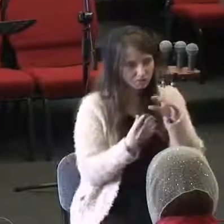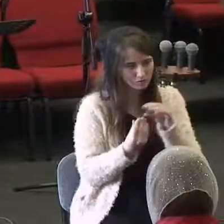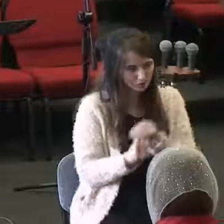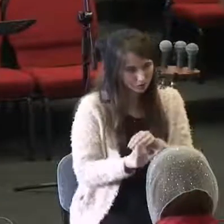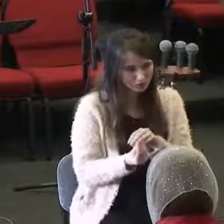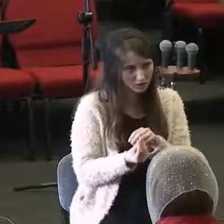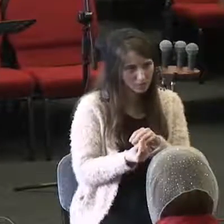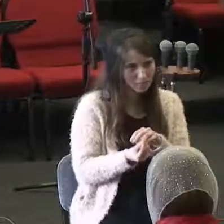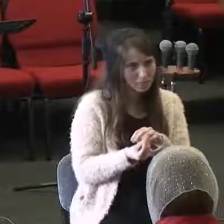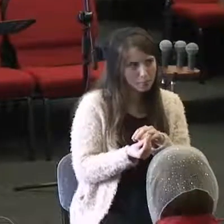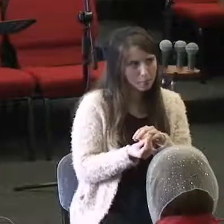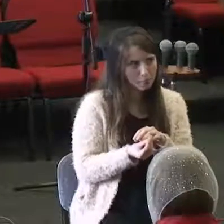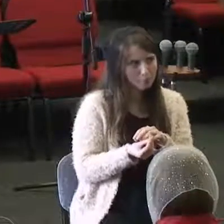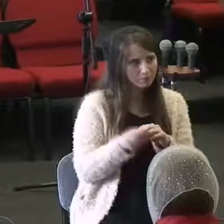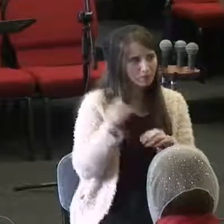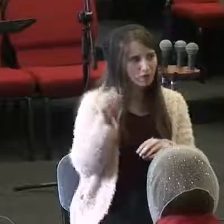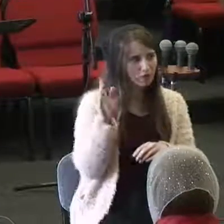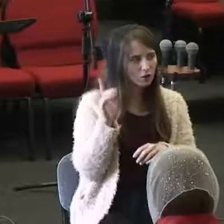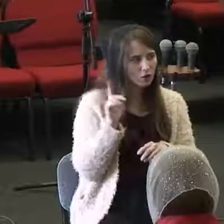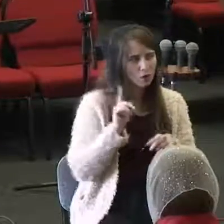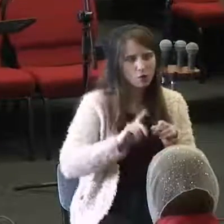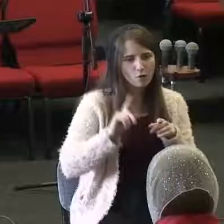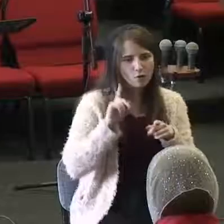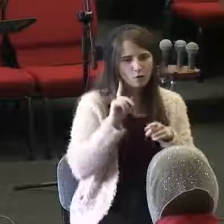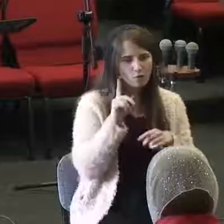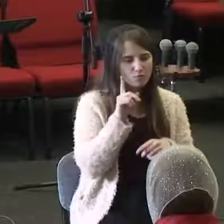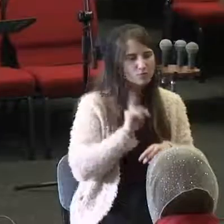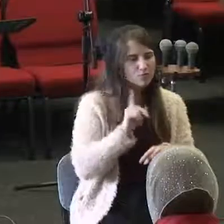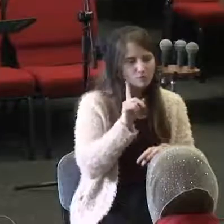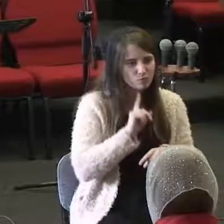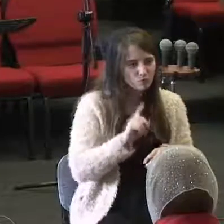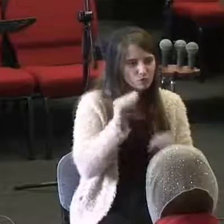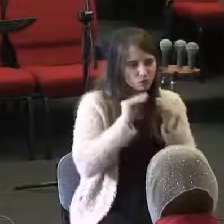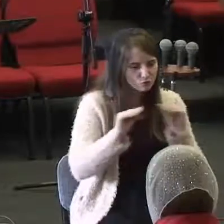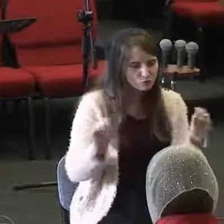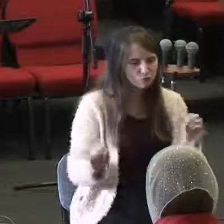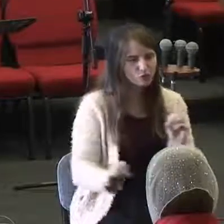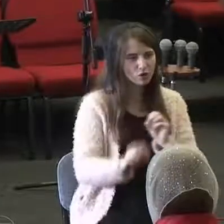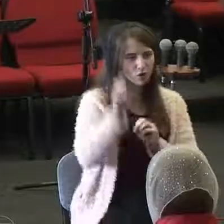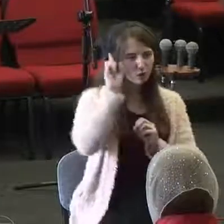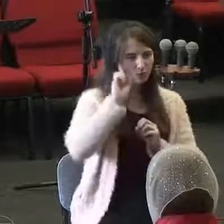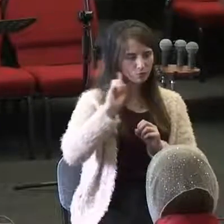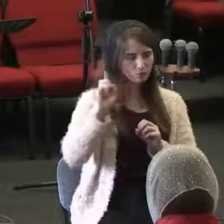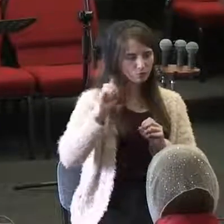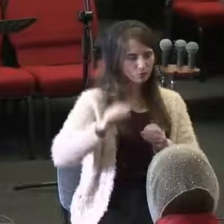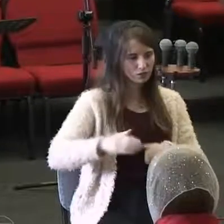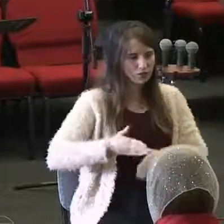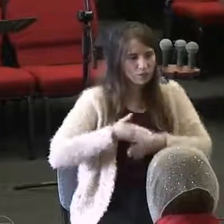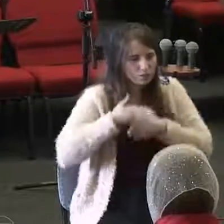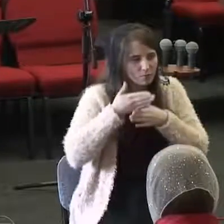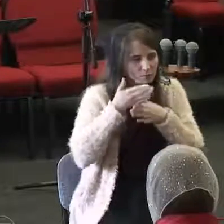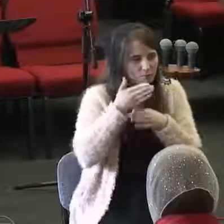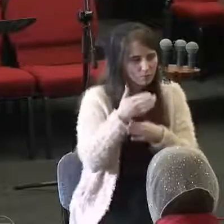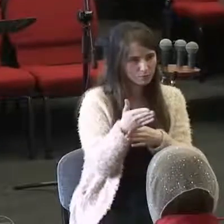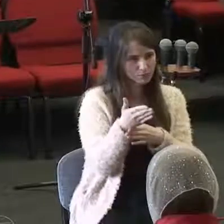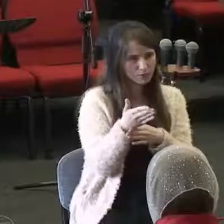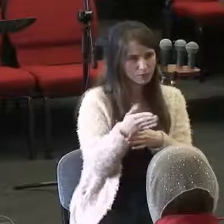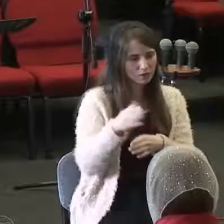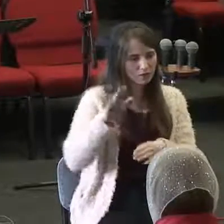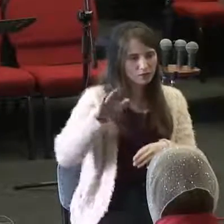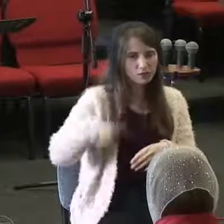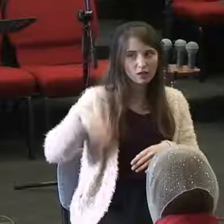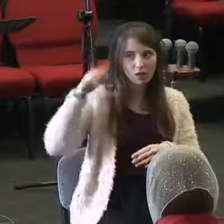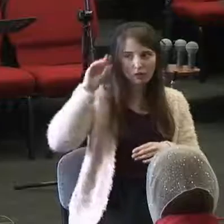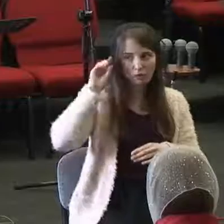час. Поки Дух Божий підкріпляє всі утомлені серця, іди, трудись, нехай Він